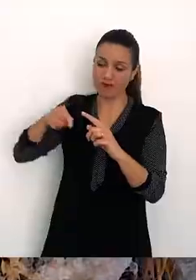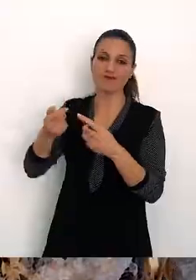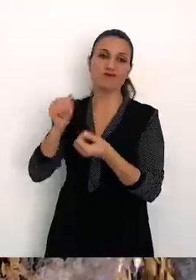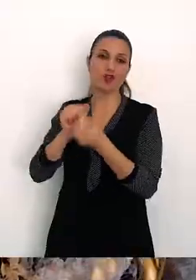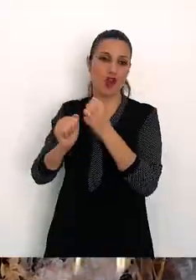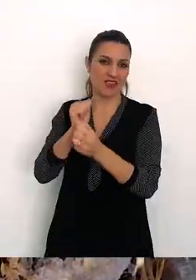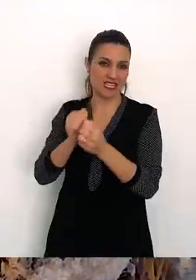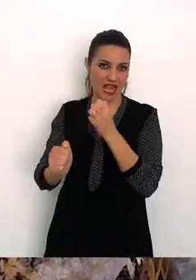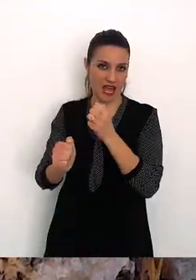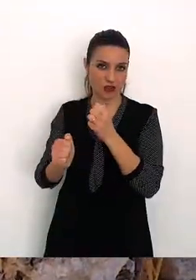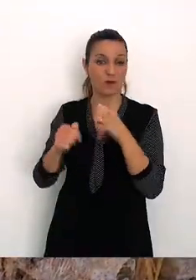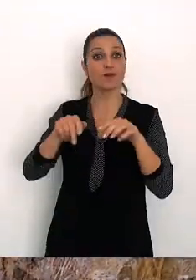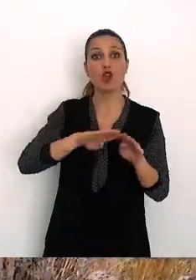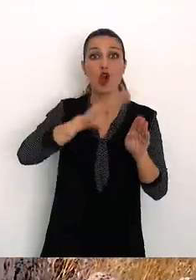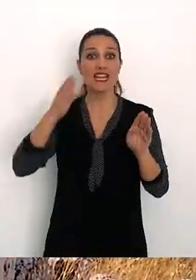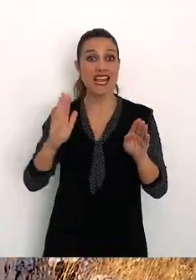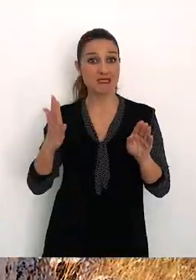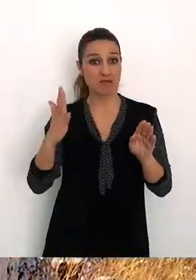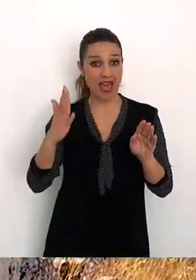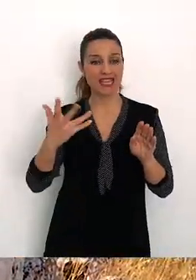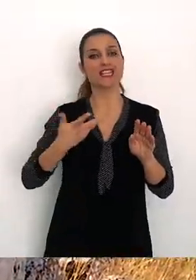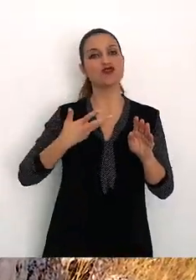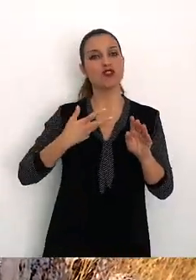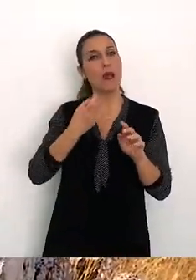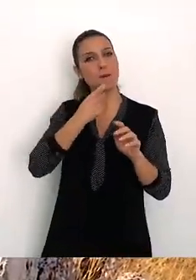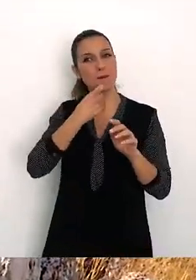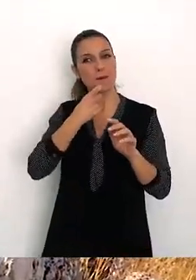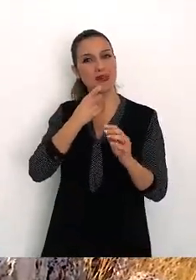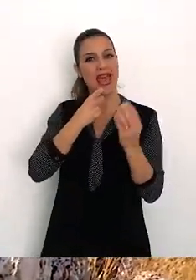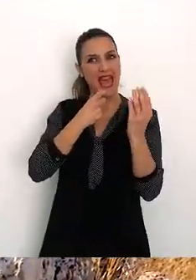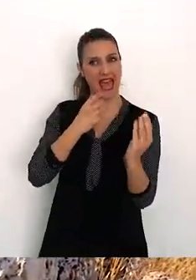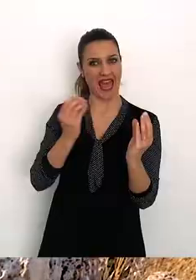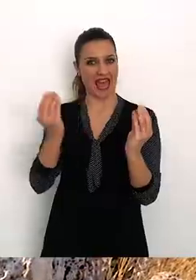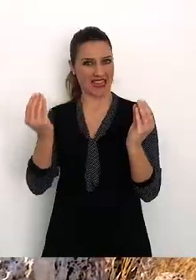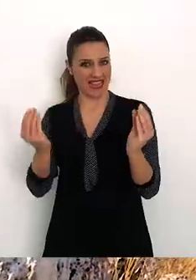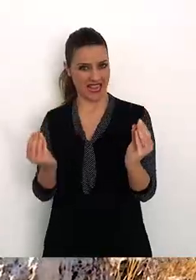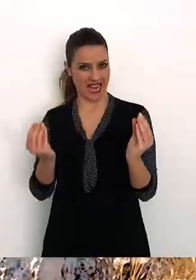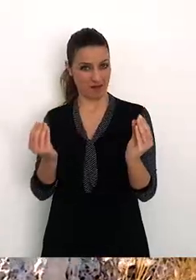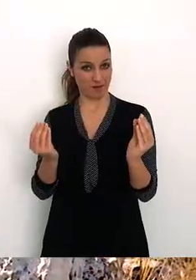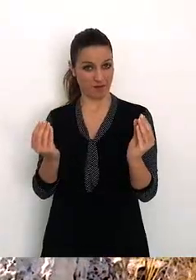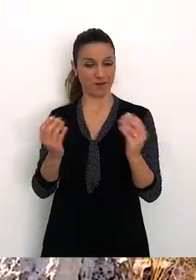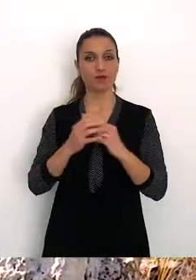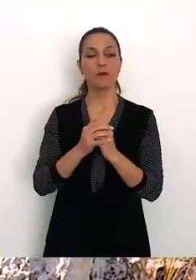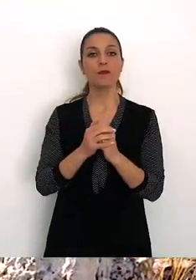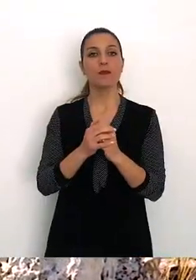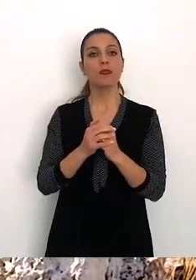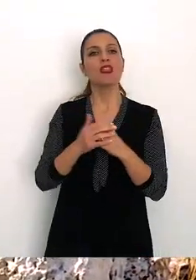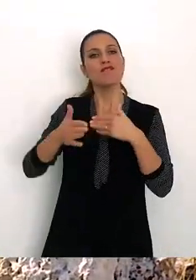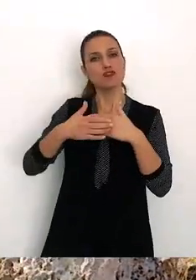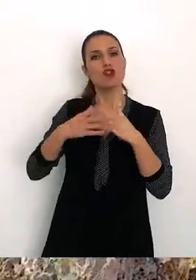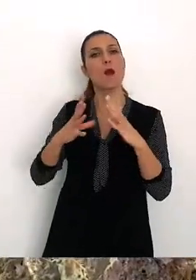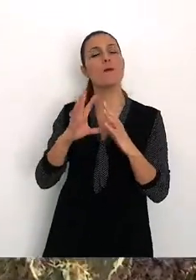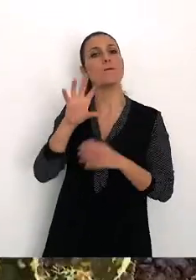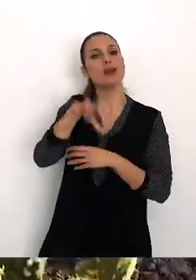diroccato. Esso si trova ai piedi della collina degli Specchi, sulla strada vecchia di campagna che da Racale conduce a Torre